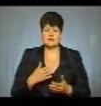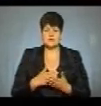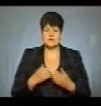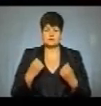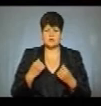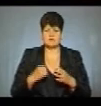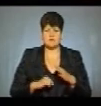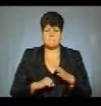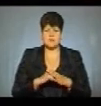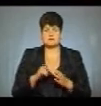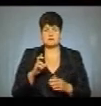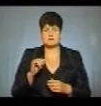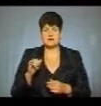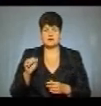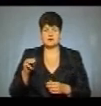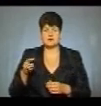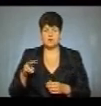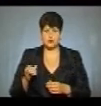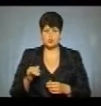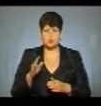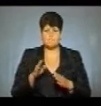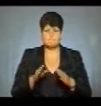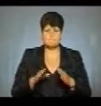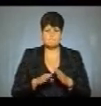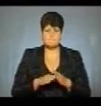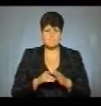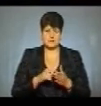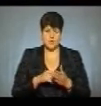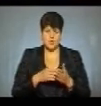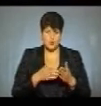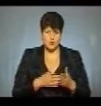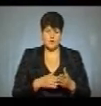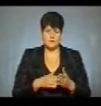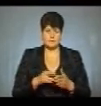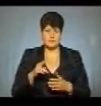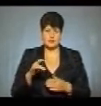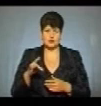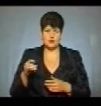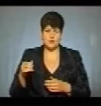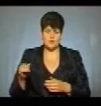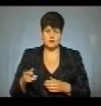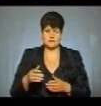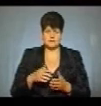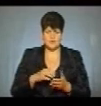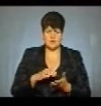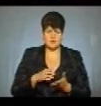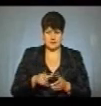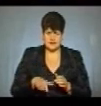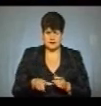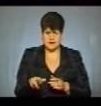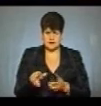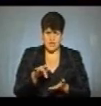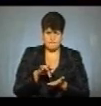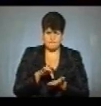база з біатлону в Підгородньому. У нас йде ролерна траса, лижеролерна траса, і посередині